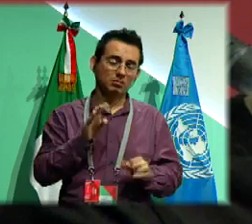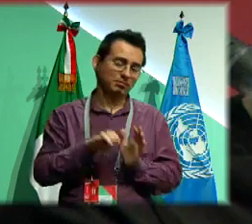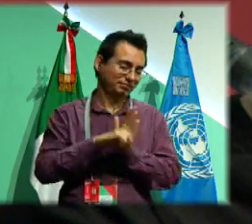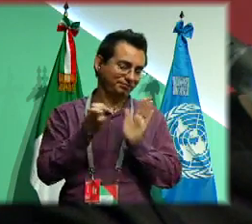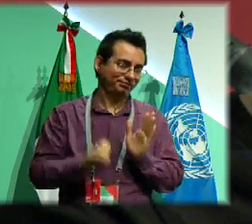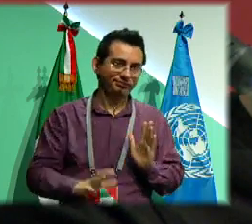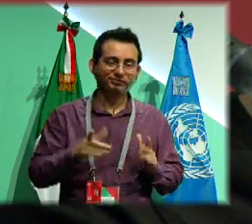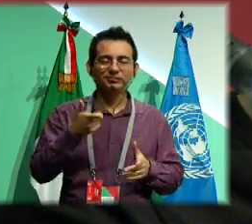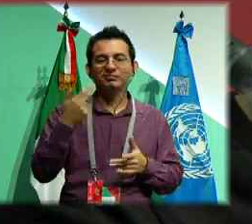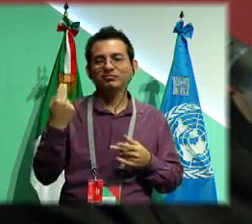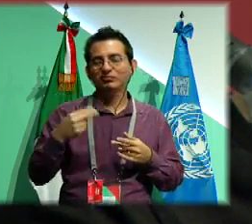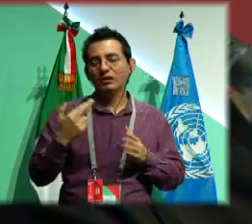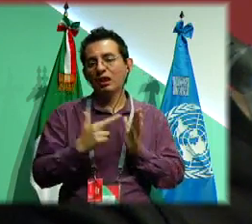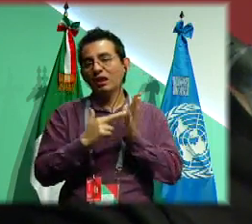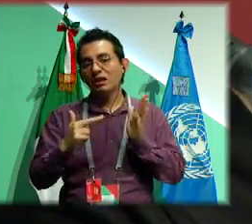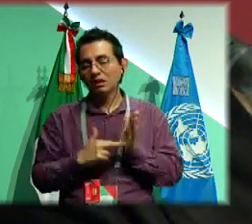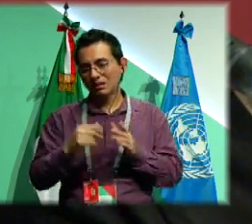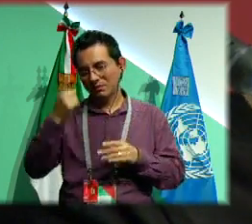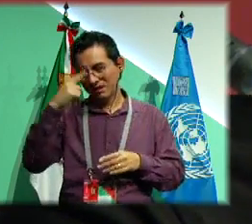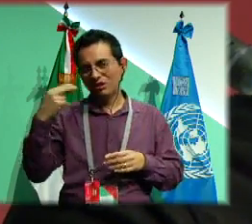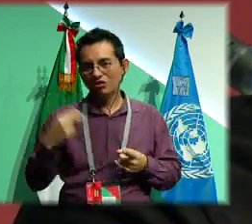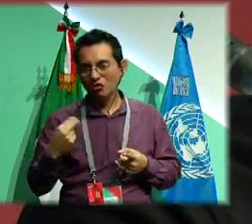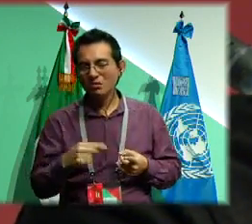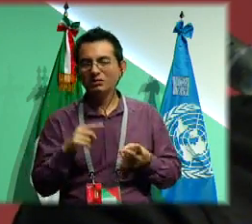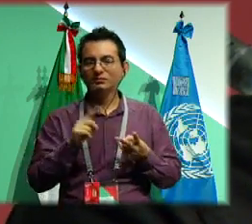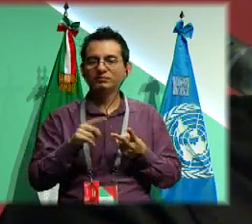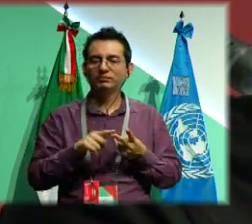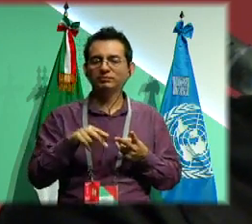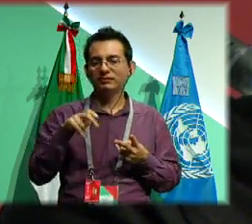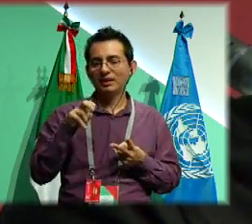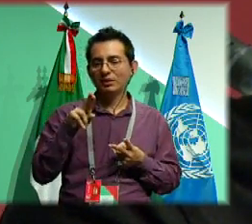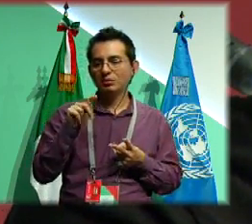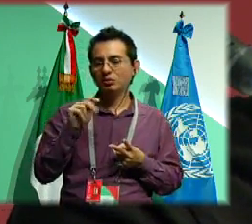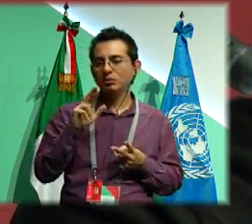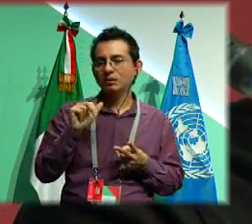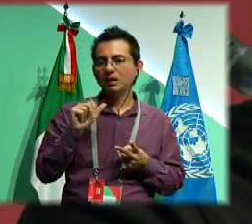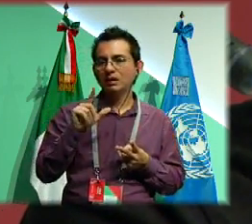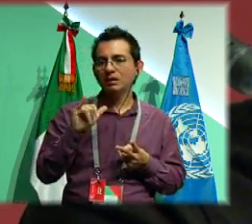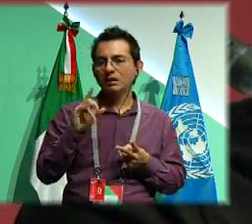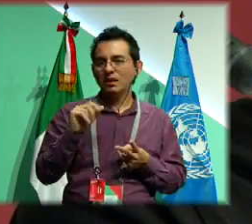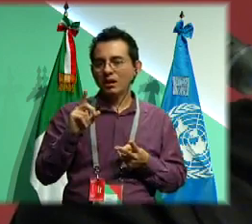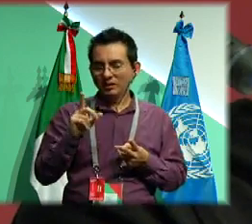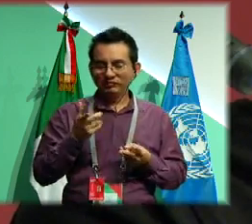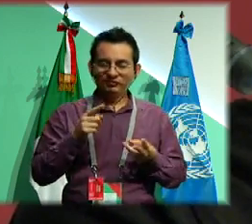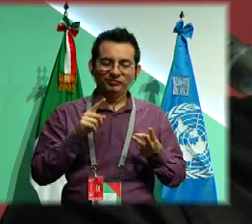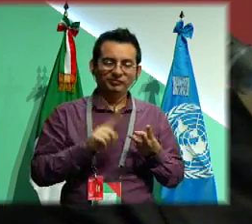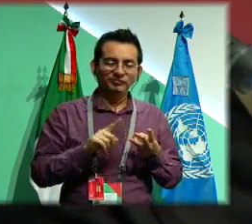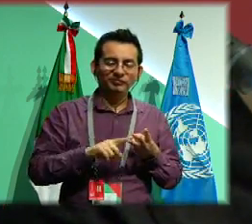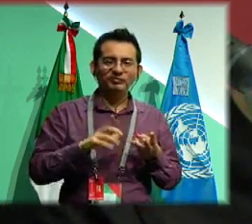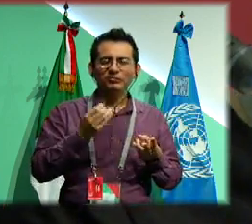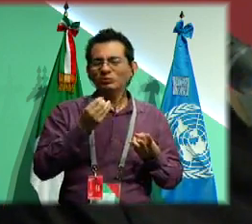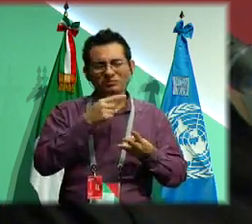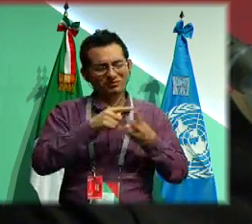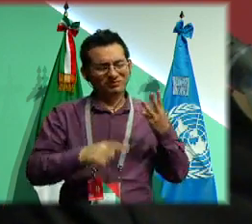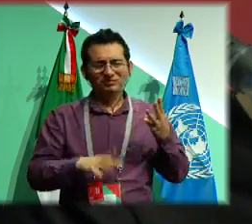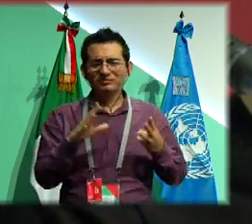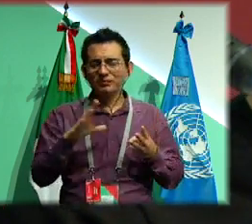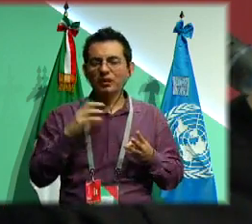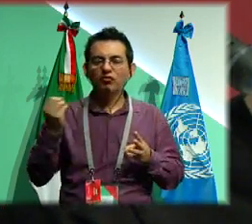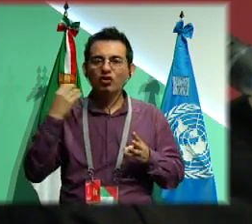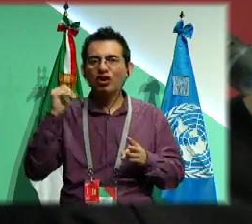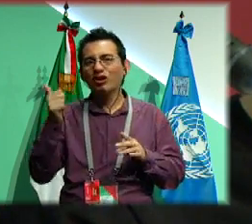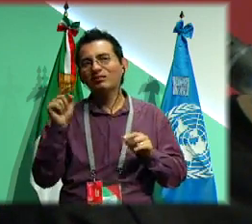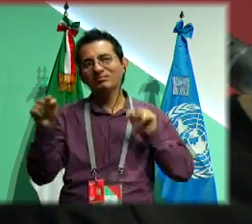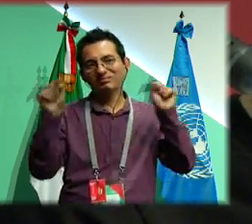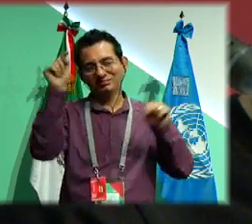être traitées ailleurs, par exemple la neutralité d'Internet. Donc toutes les questions liées à Internet ne doivent pas être incluses dans ces accords commerciaux. Et en ce qui concerne les questions qui sont